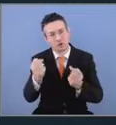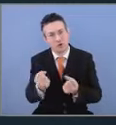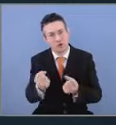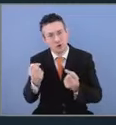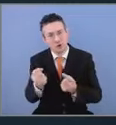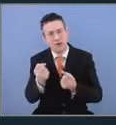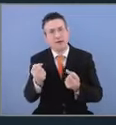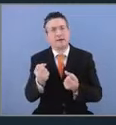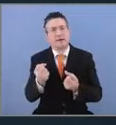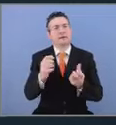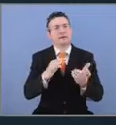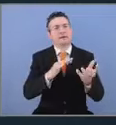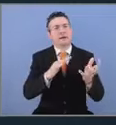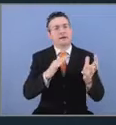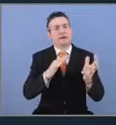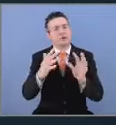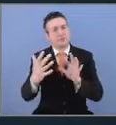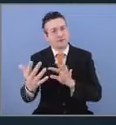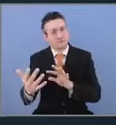trasformazione e